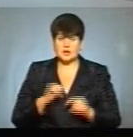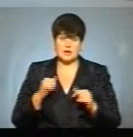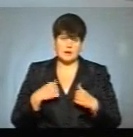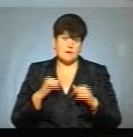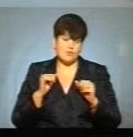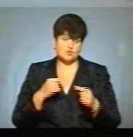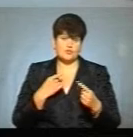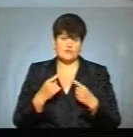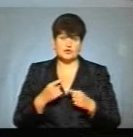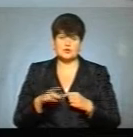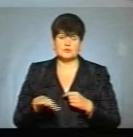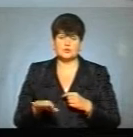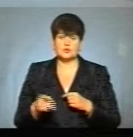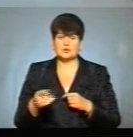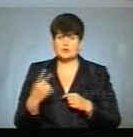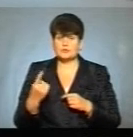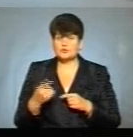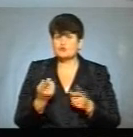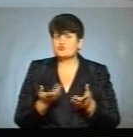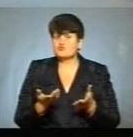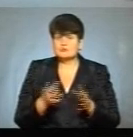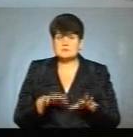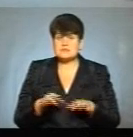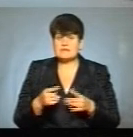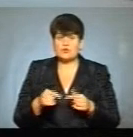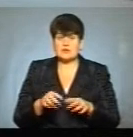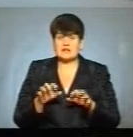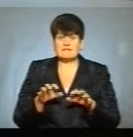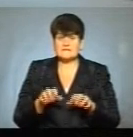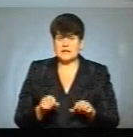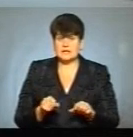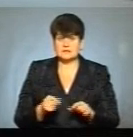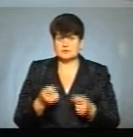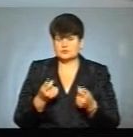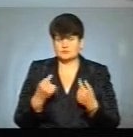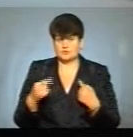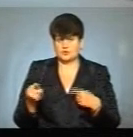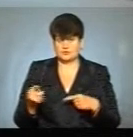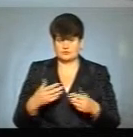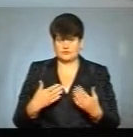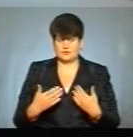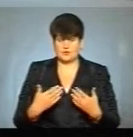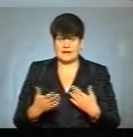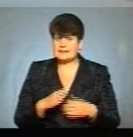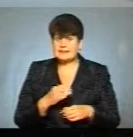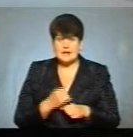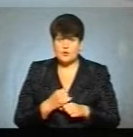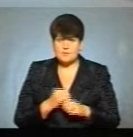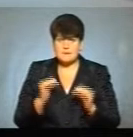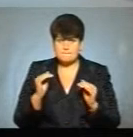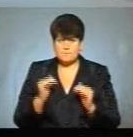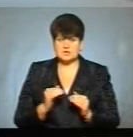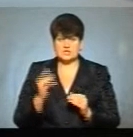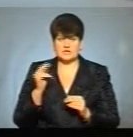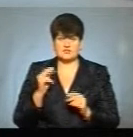на території Тернопільської області, чомусь місцеві органи влади трішки по-іншому до цього відносяться і не роблять пониження